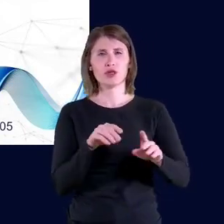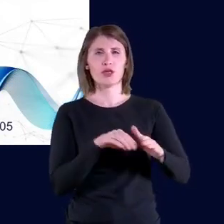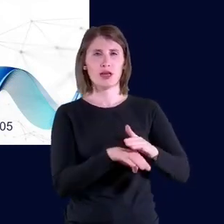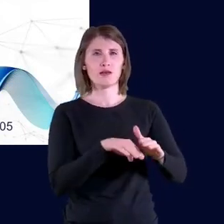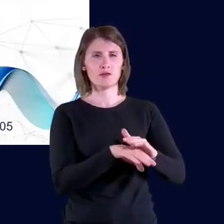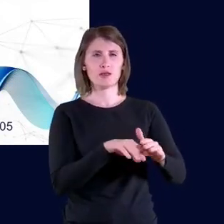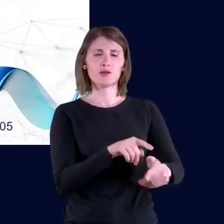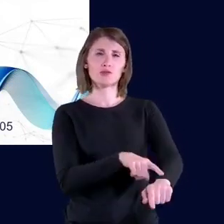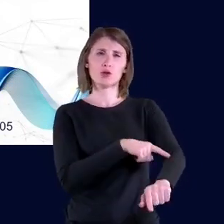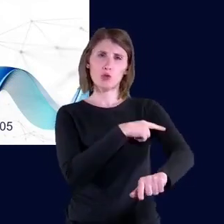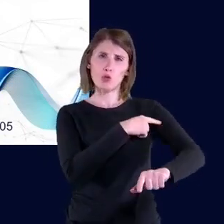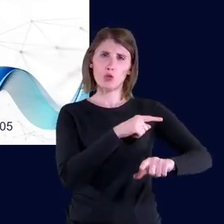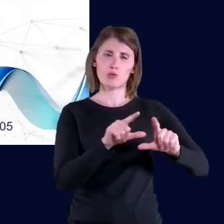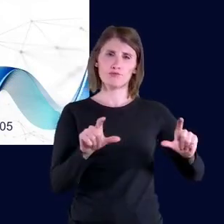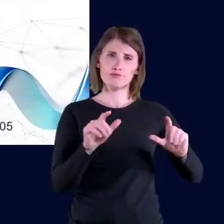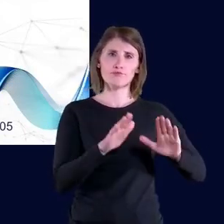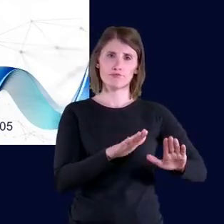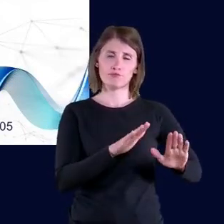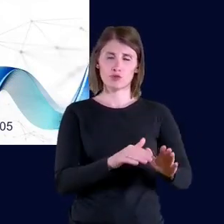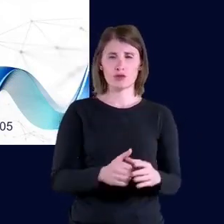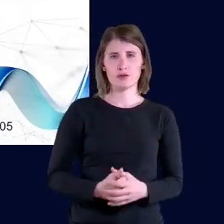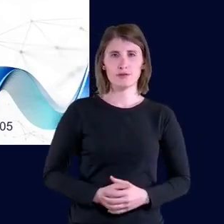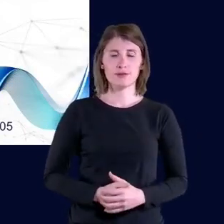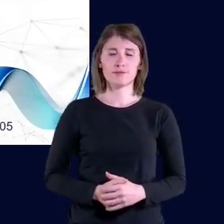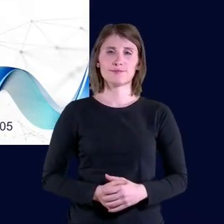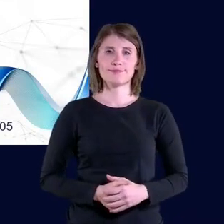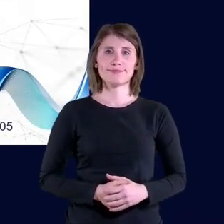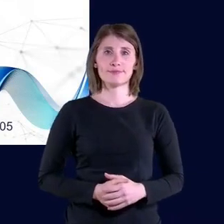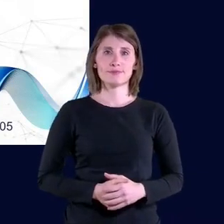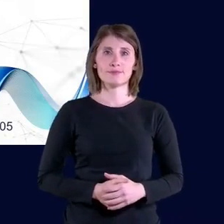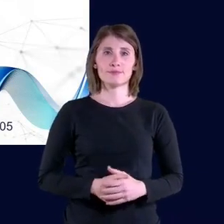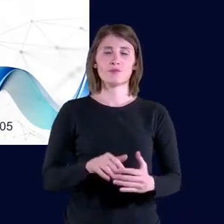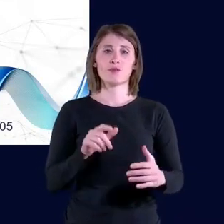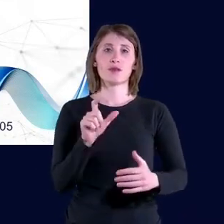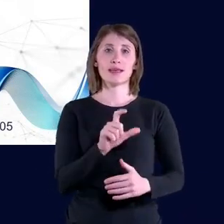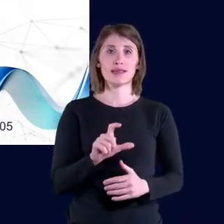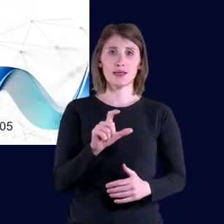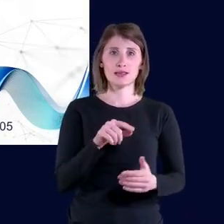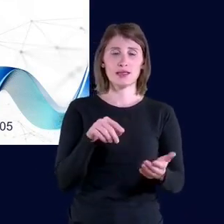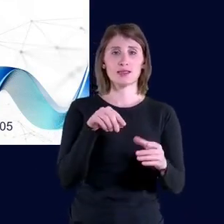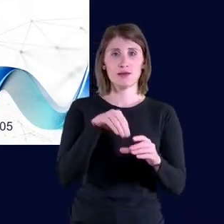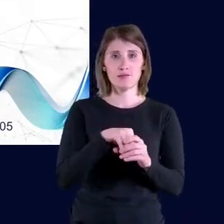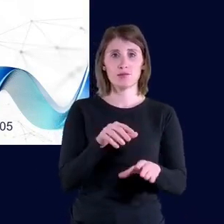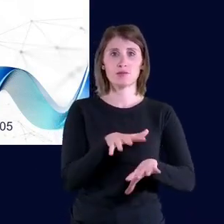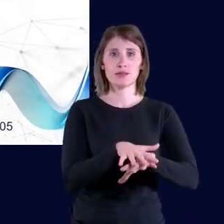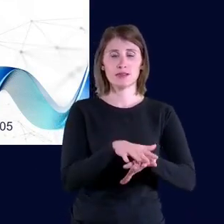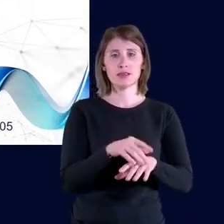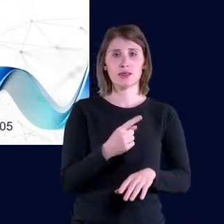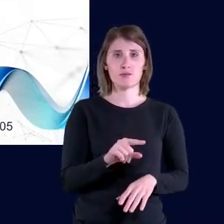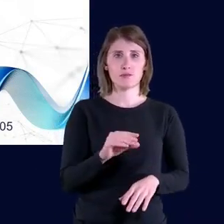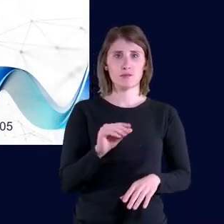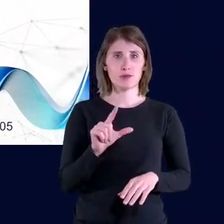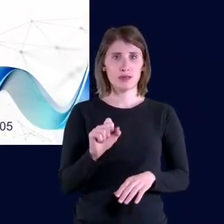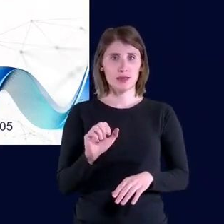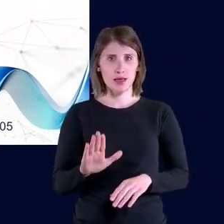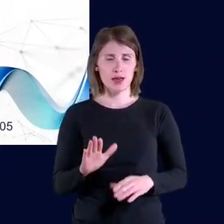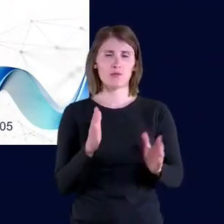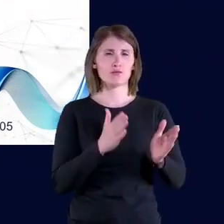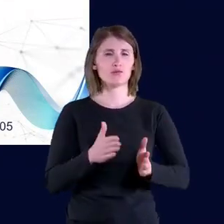długoterminowego przechowywania danych źródłowych digitalizacja z wykorzystaniem systemu thelab jest